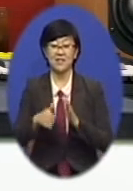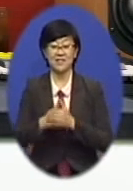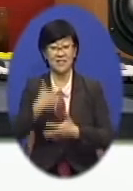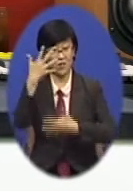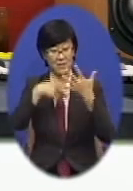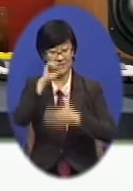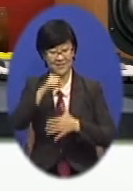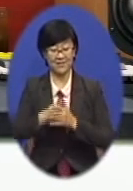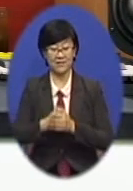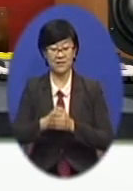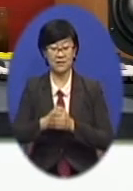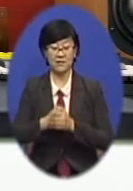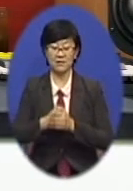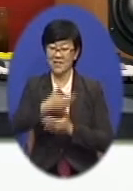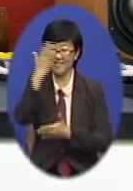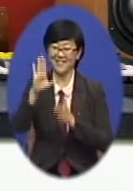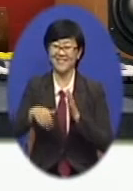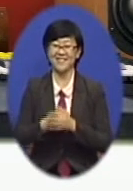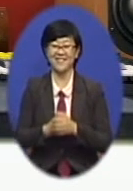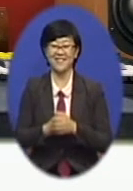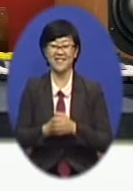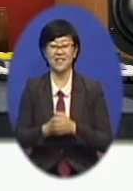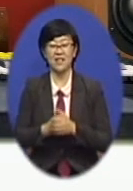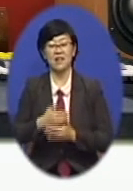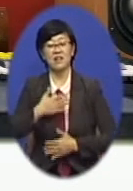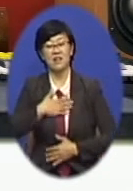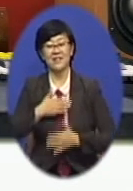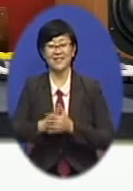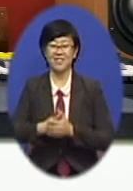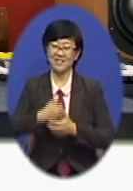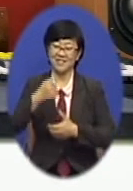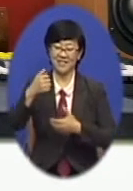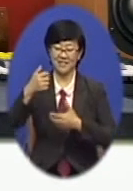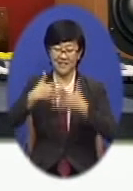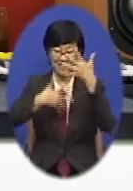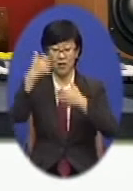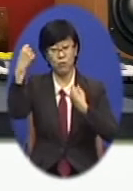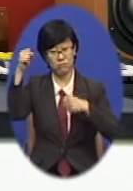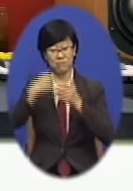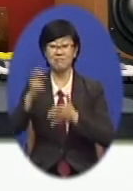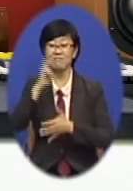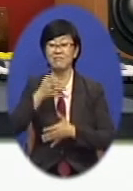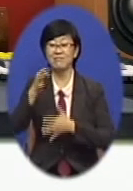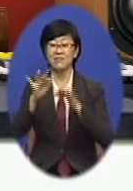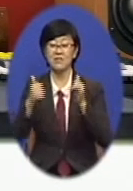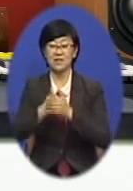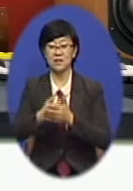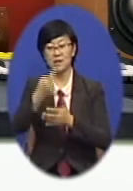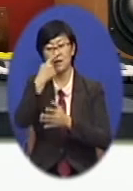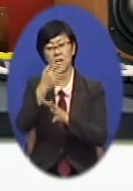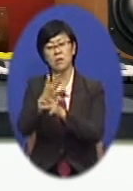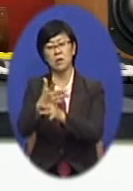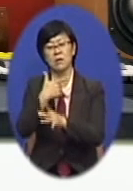영화를 좋아했으면 소시적의 꿈도 아, 네. 나도 영화 배우나 가수가 됐으면. 아, 제가요? 그러지 않으면요. 네. 개그맨이 되는